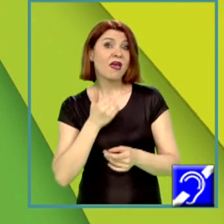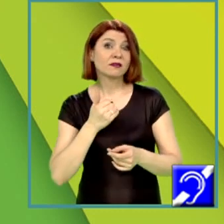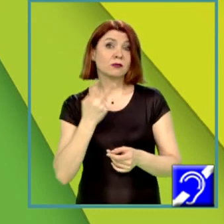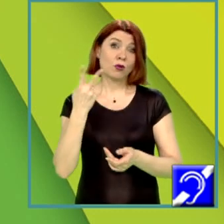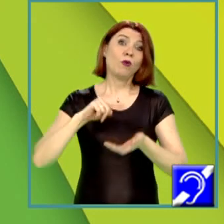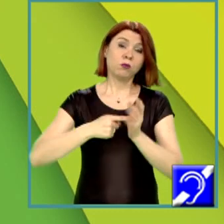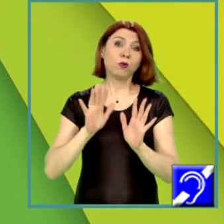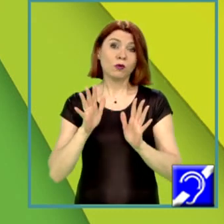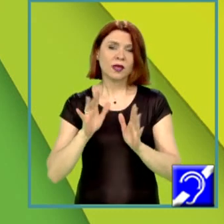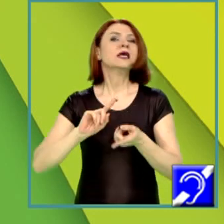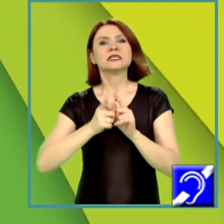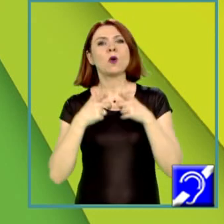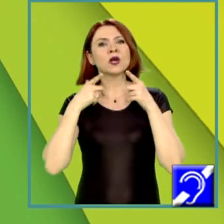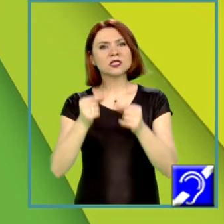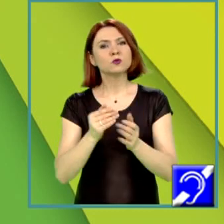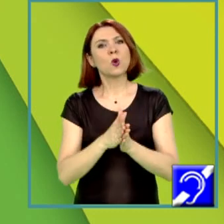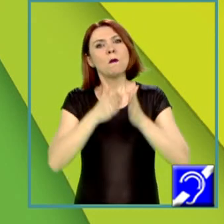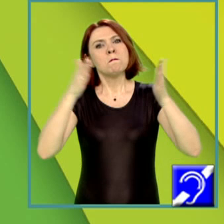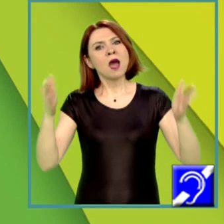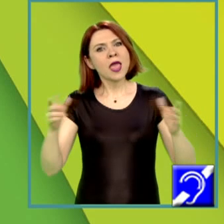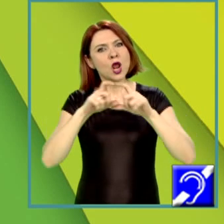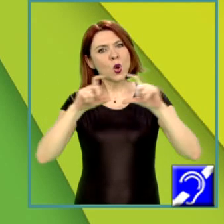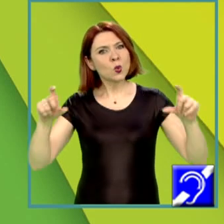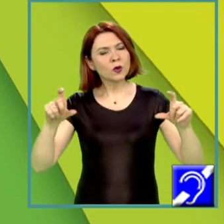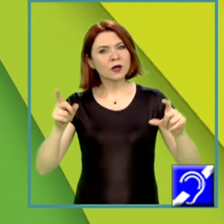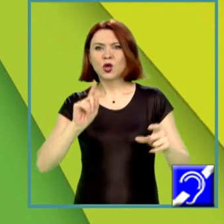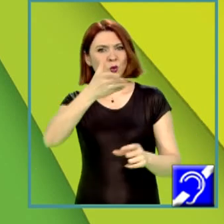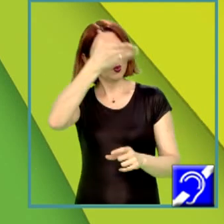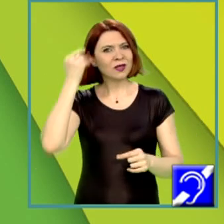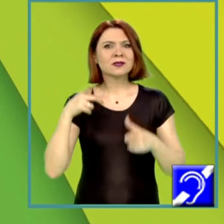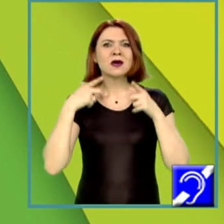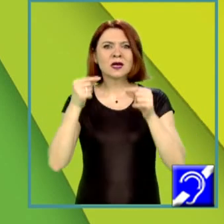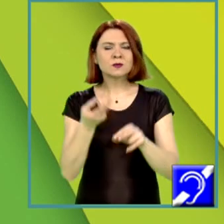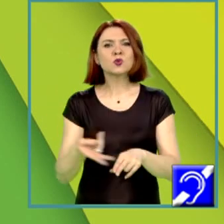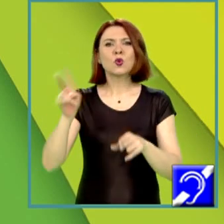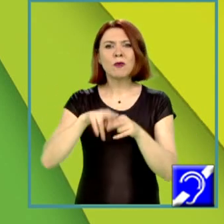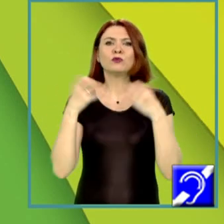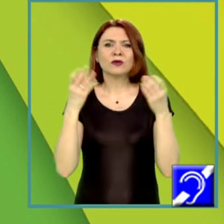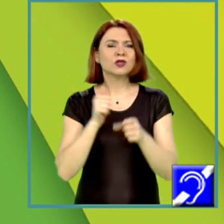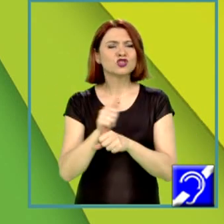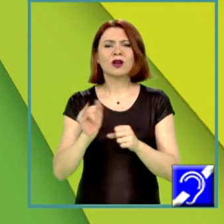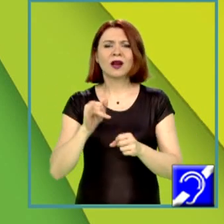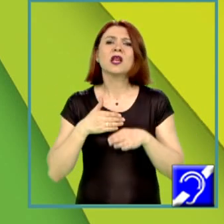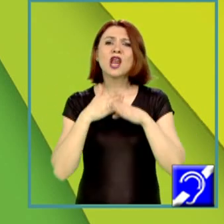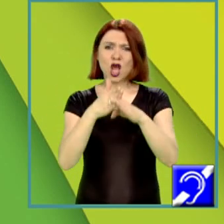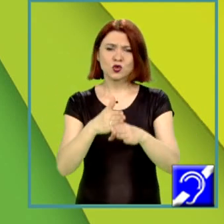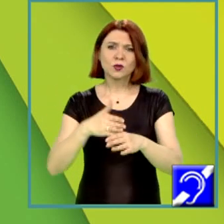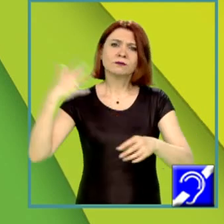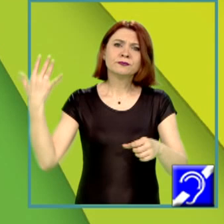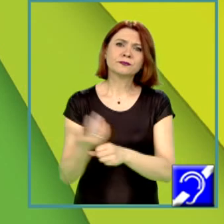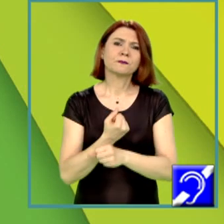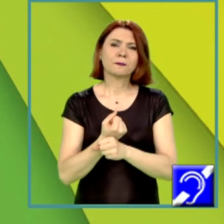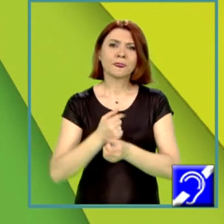chiar două puncte și răspunsul detaliat Deci nu uitați răspunsul de de aliați Este cel care ne ajută să